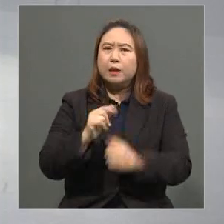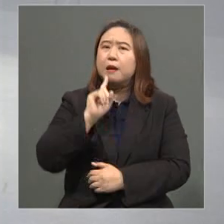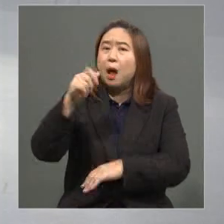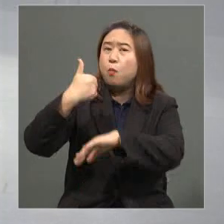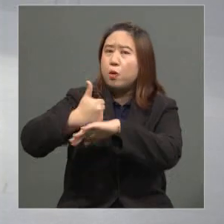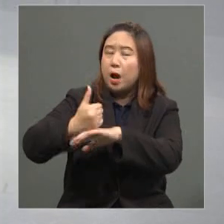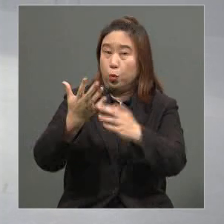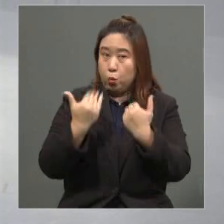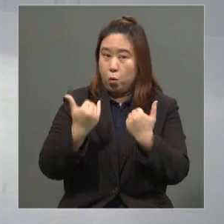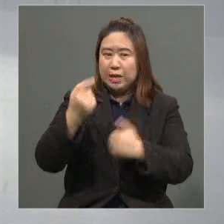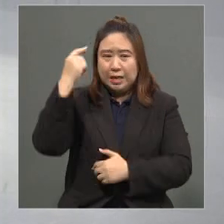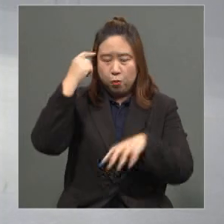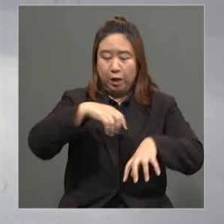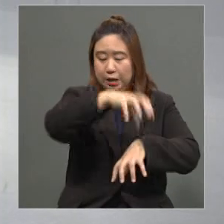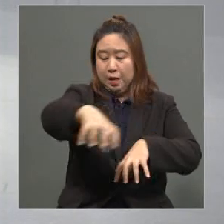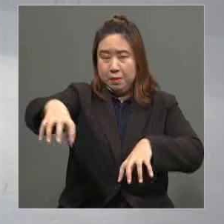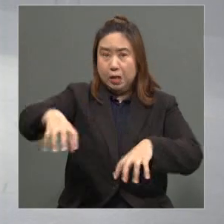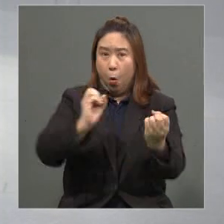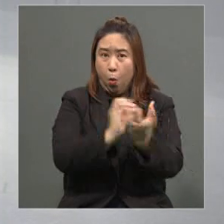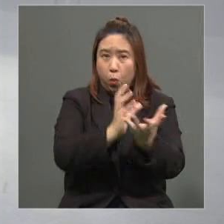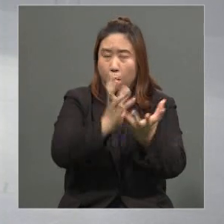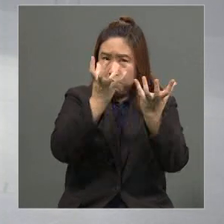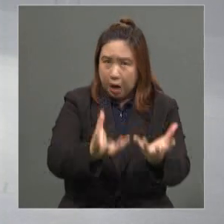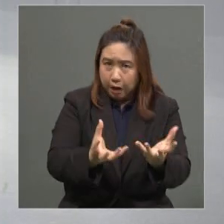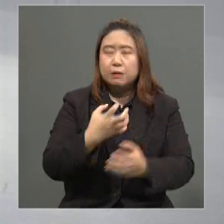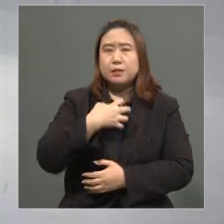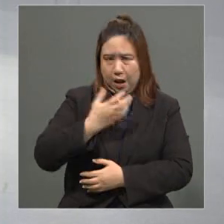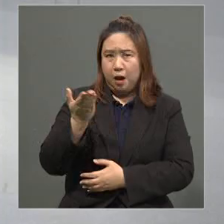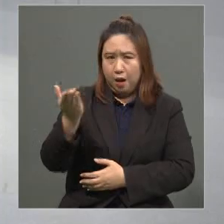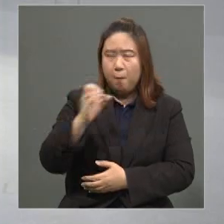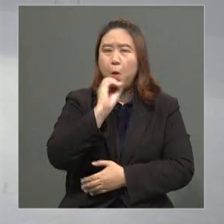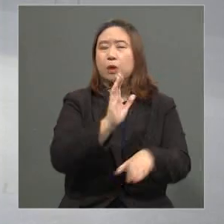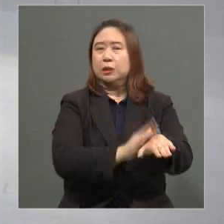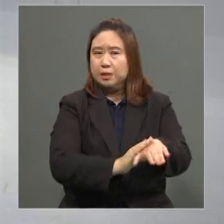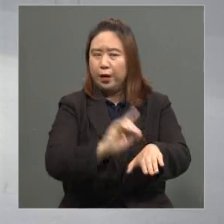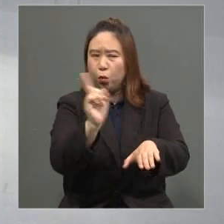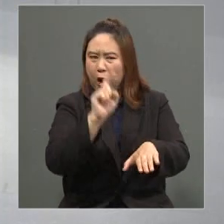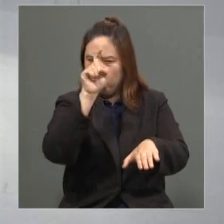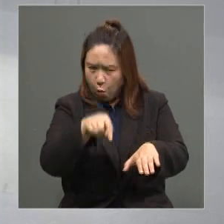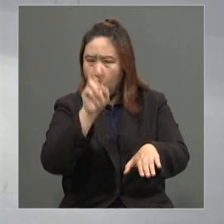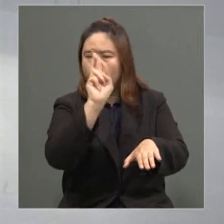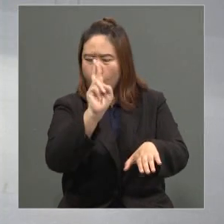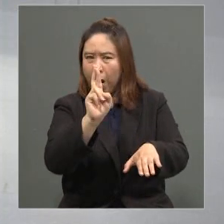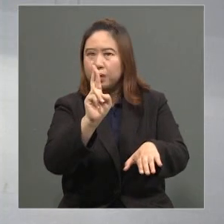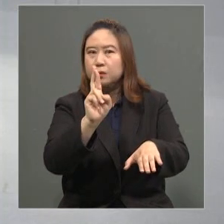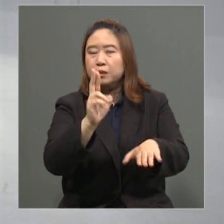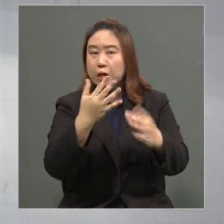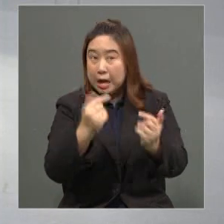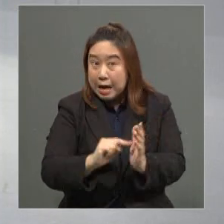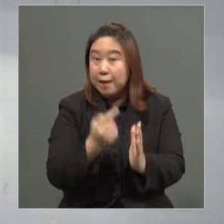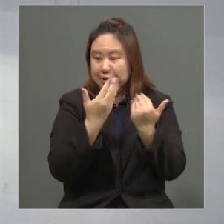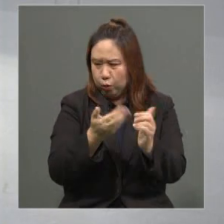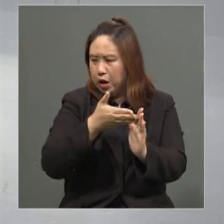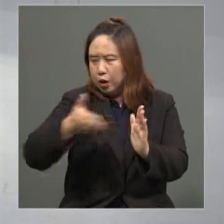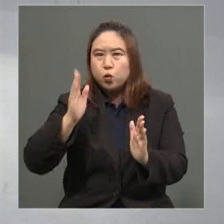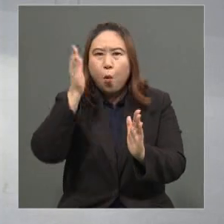มนี้ผลัใต้ตอนนี้ หลายพ้ที่มีผลกระทบพขนหนัอยากให้พ. อ. แจ้งเตือนจุดทจะต้องระบัดระวังเป็พิเศษนับจากวินาท